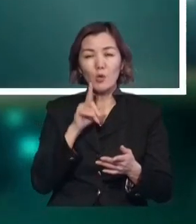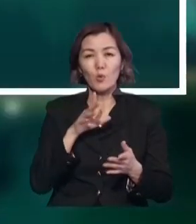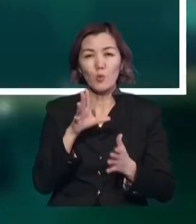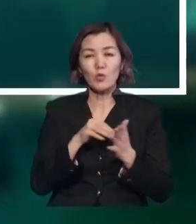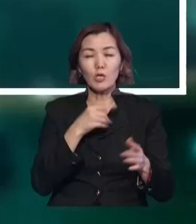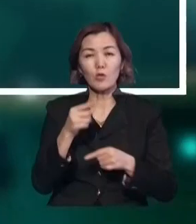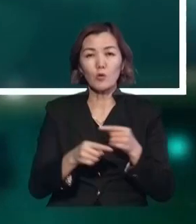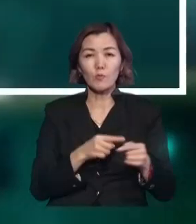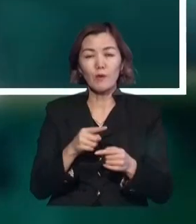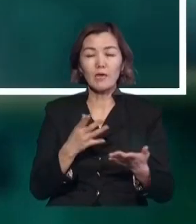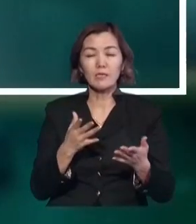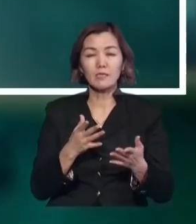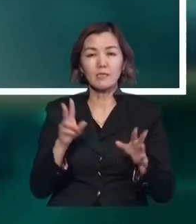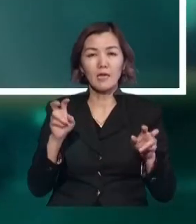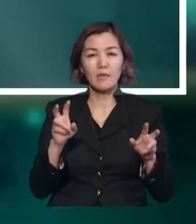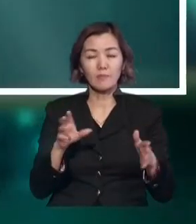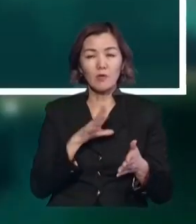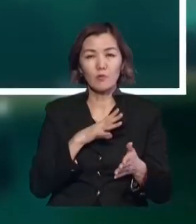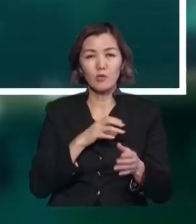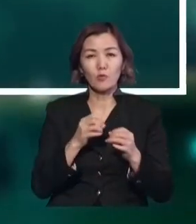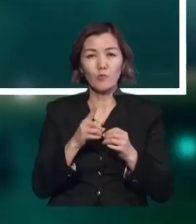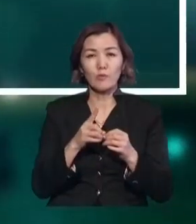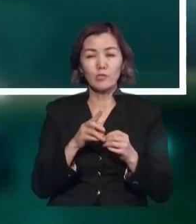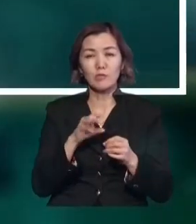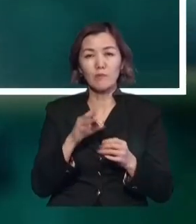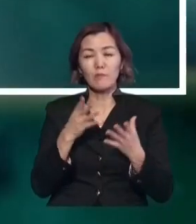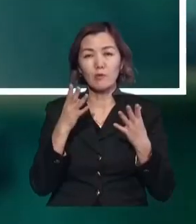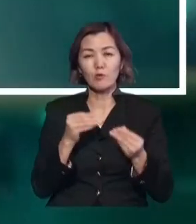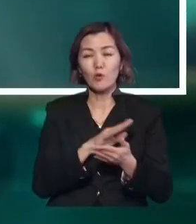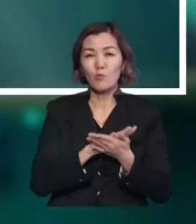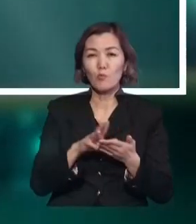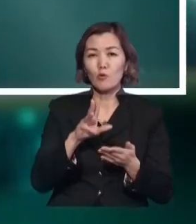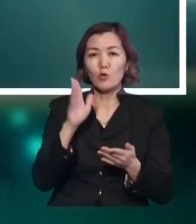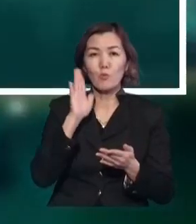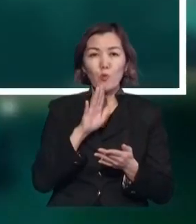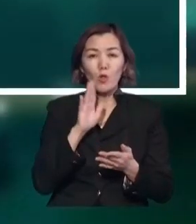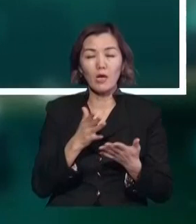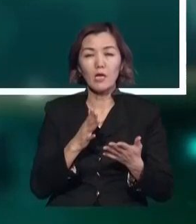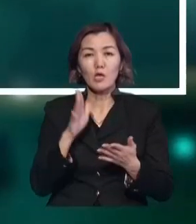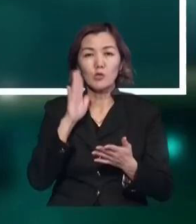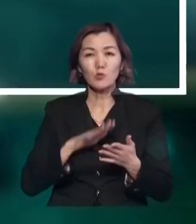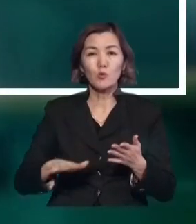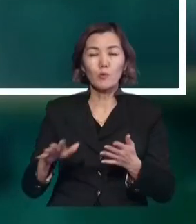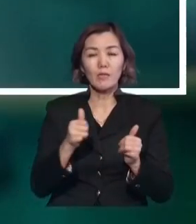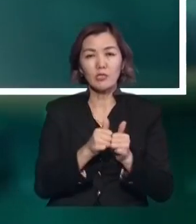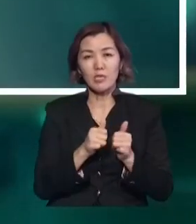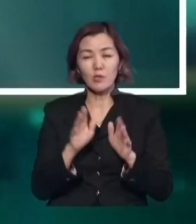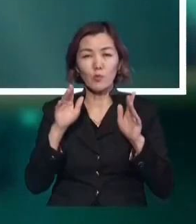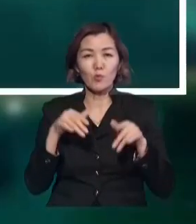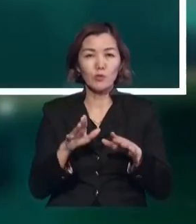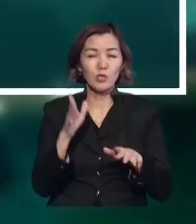өтеді. Ал соңғы күні, яғни 11 мамырда мөлдір бұлақ деп аталады. Онда су қоймаларының айналасы өзен